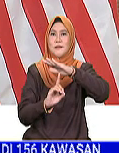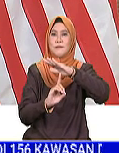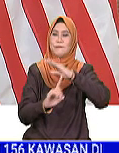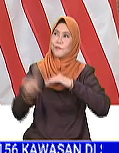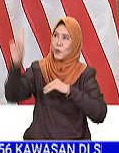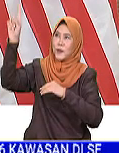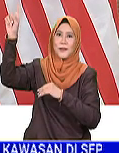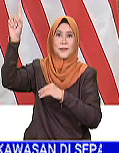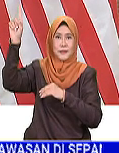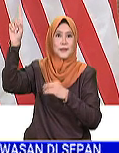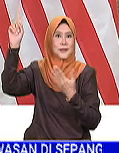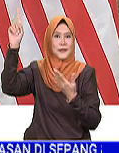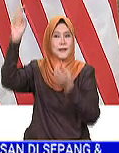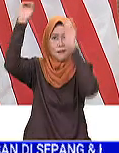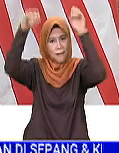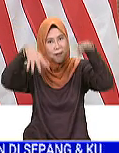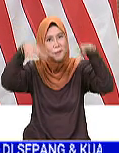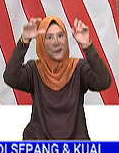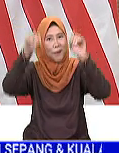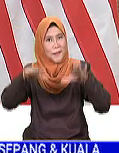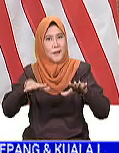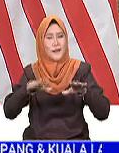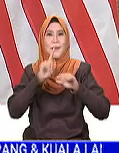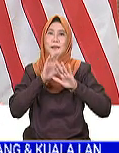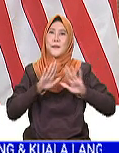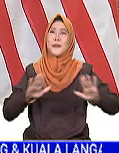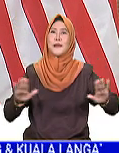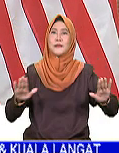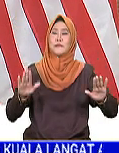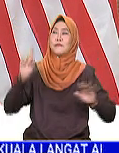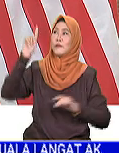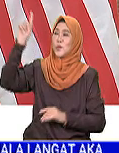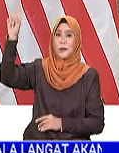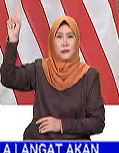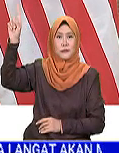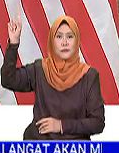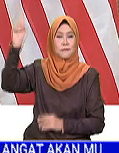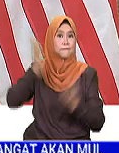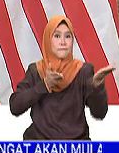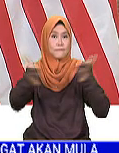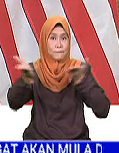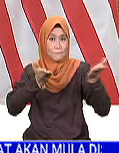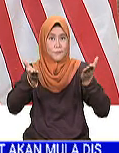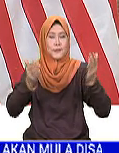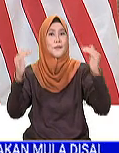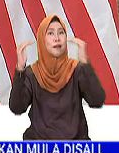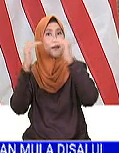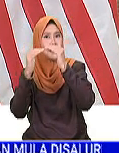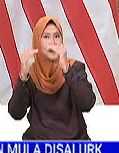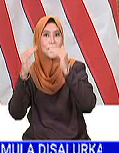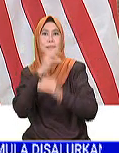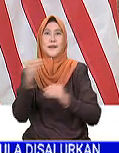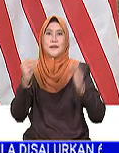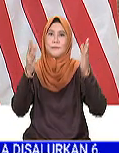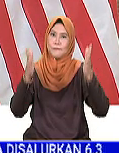Rabbani, iaitu rahmat, aman, bertuhan, bakti, adil dan insani.